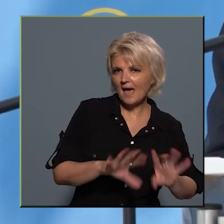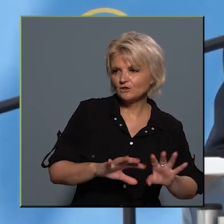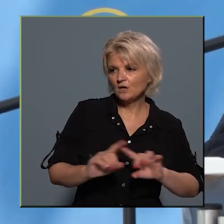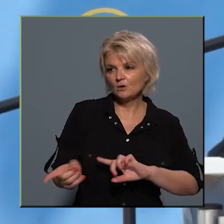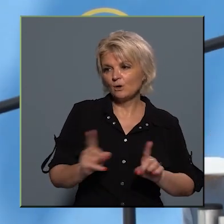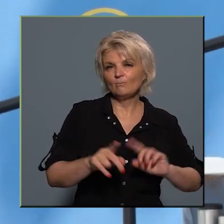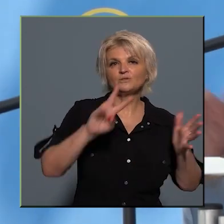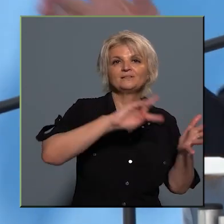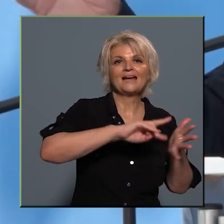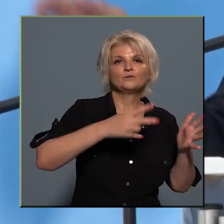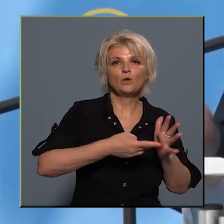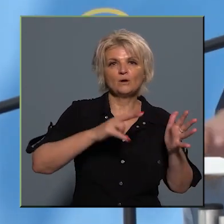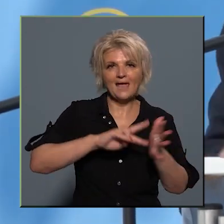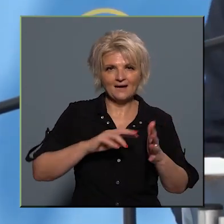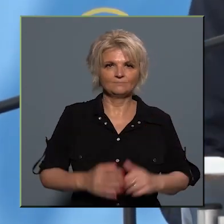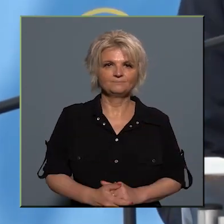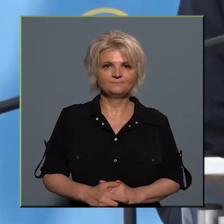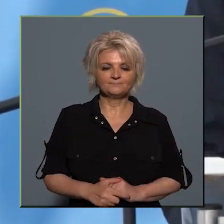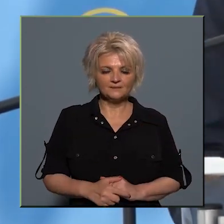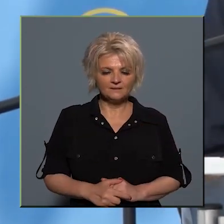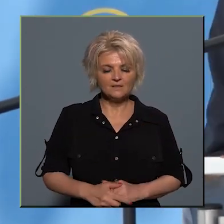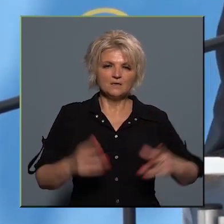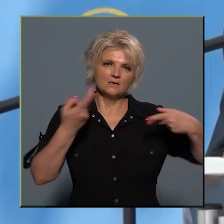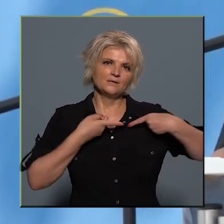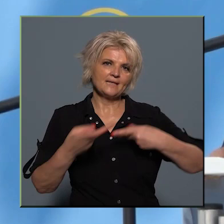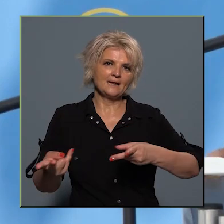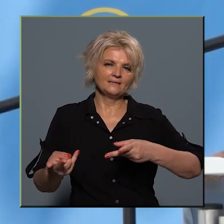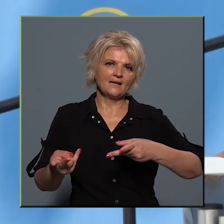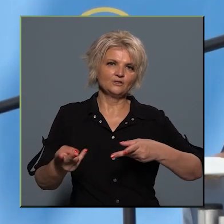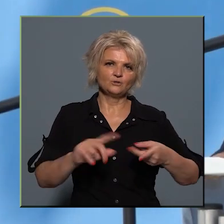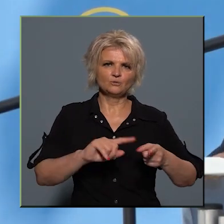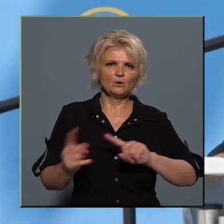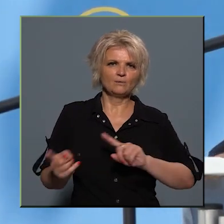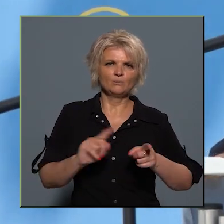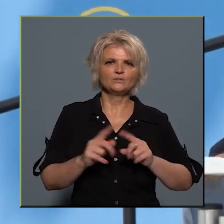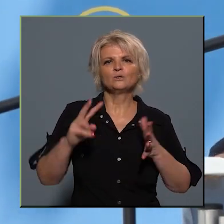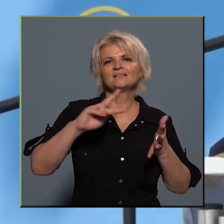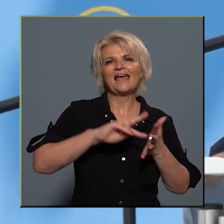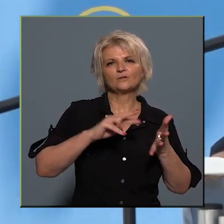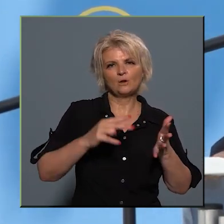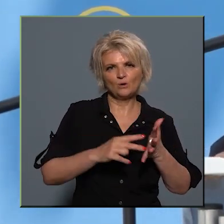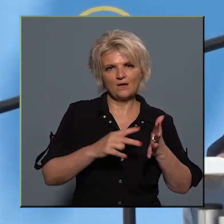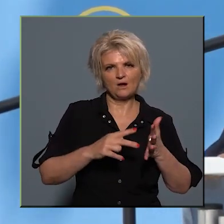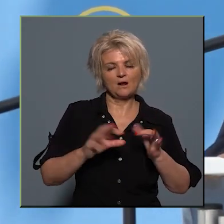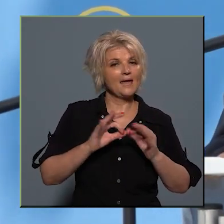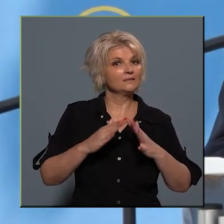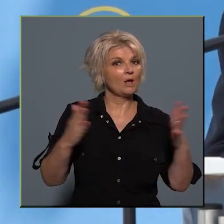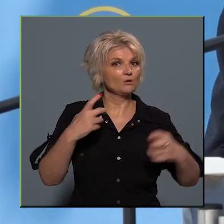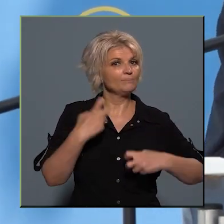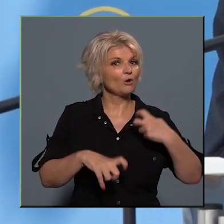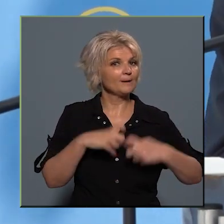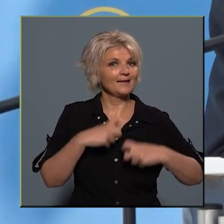különböző technológiái és értelemszerűen a szállításnak a különböző technológiái. A legnagyobb problémát